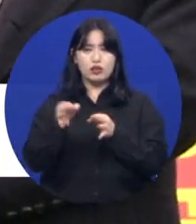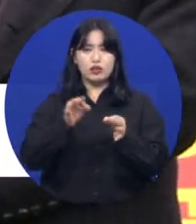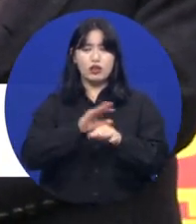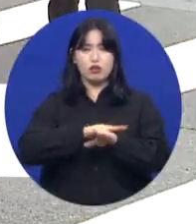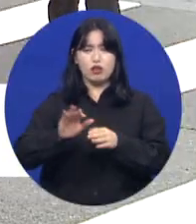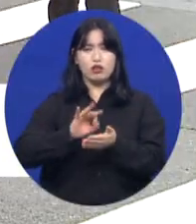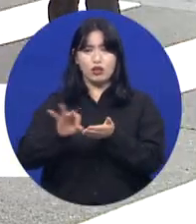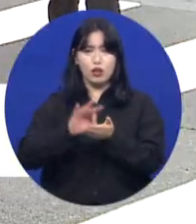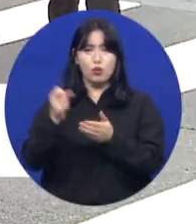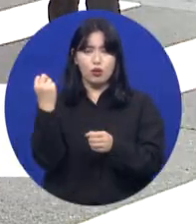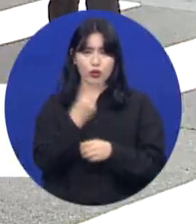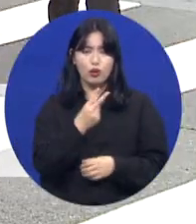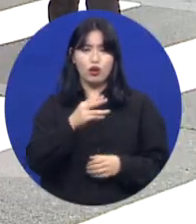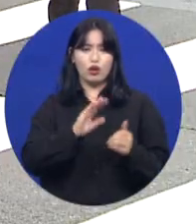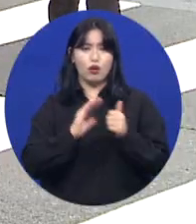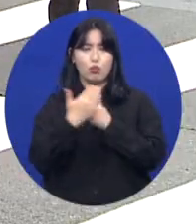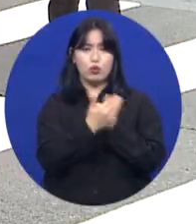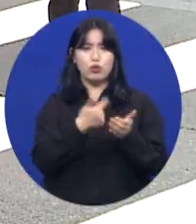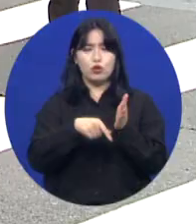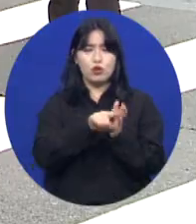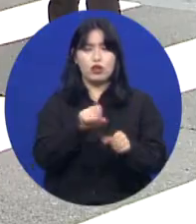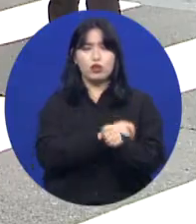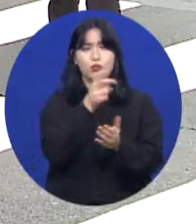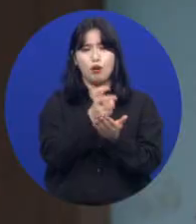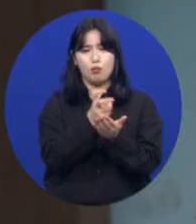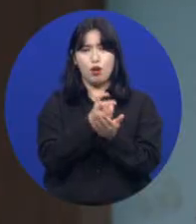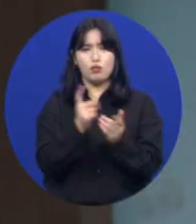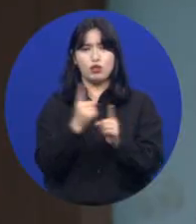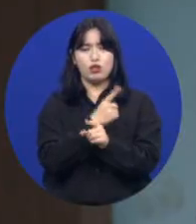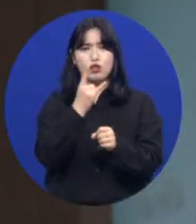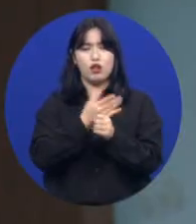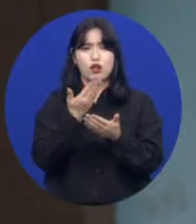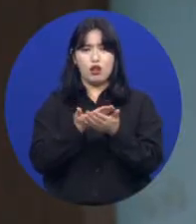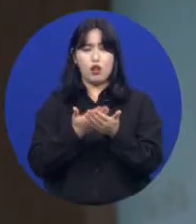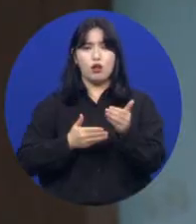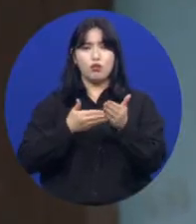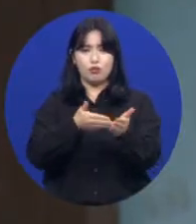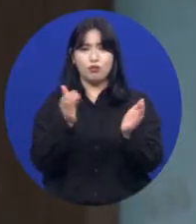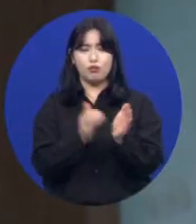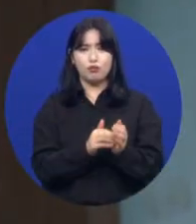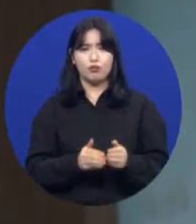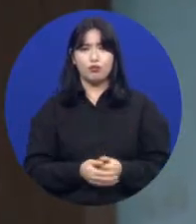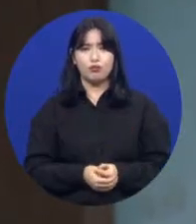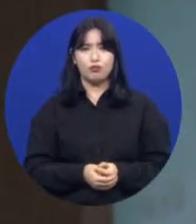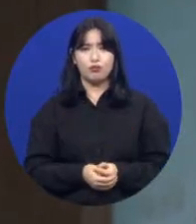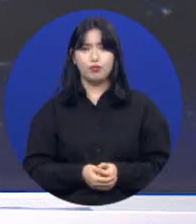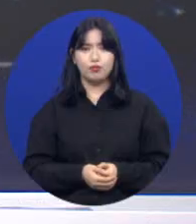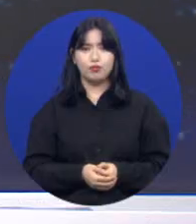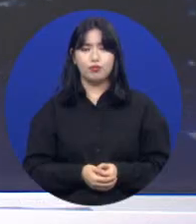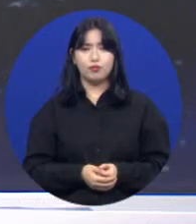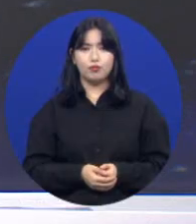추진하고 김치 문화보존 특별법을 제정하라고 촉구했습니다.